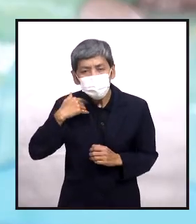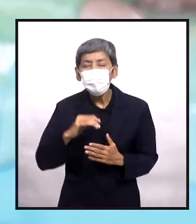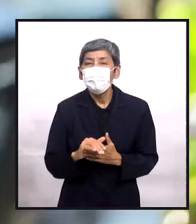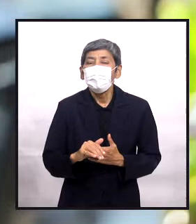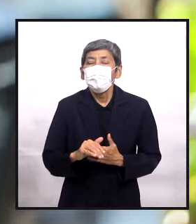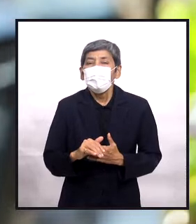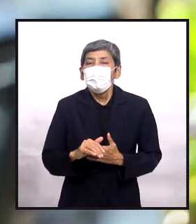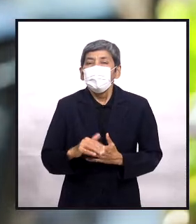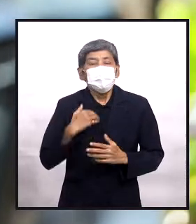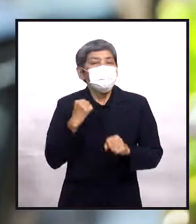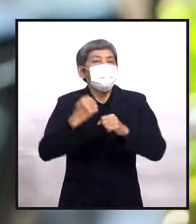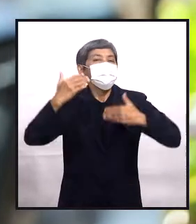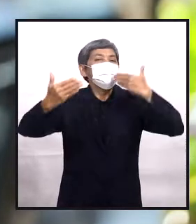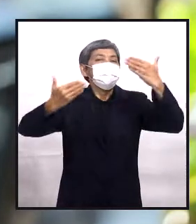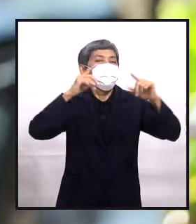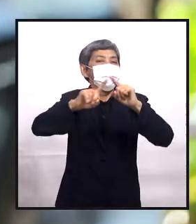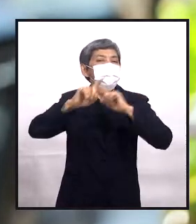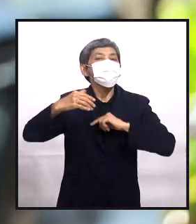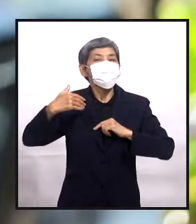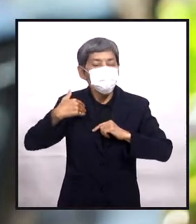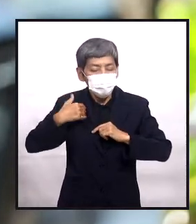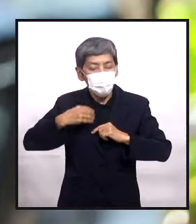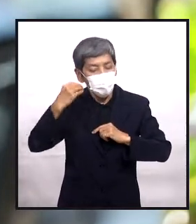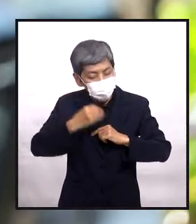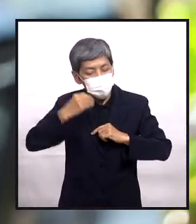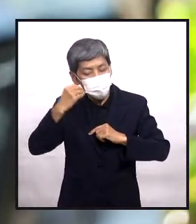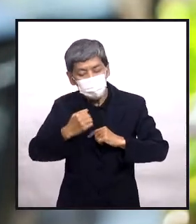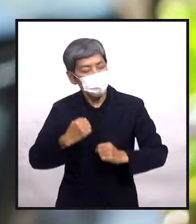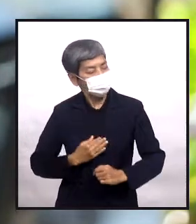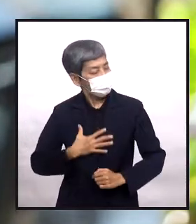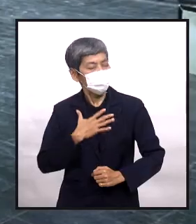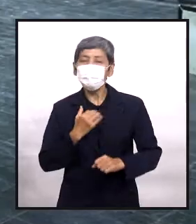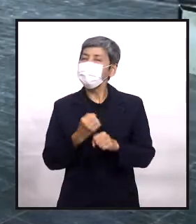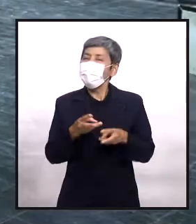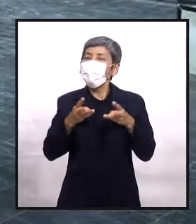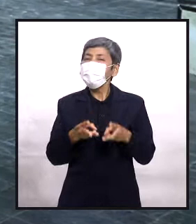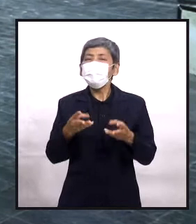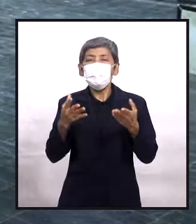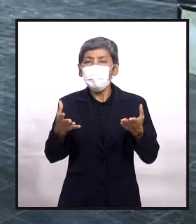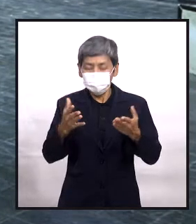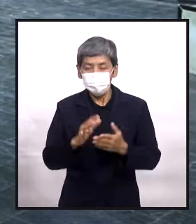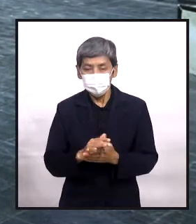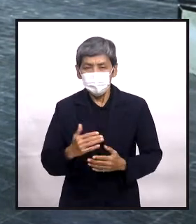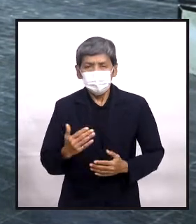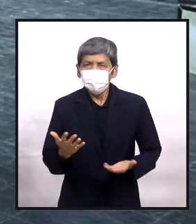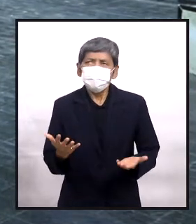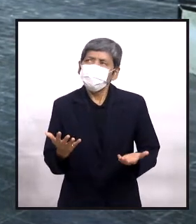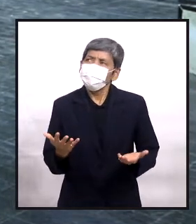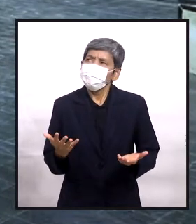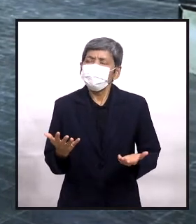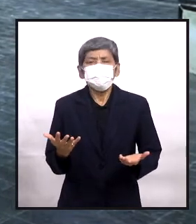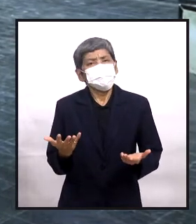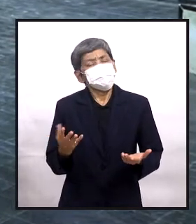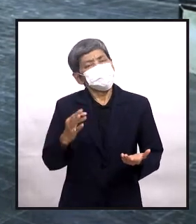วก็มีการทำกิจกรรมนู่นนี่เยอะมากมายในแต่ละวันมีการเติมพลังให้กับตัวเองยังไงบ้าง ก็ที่จริงก็